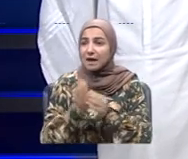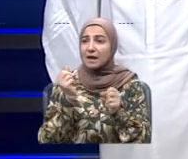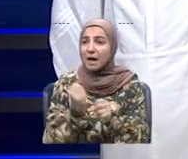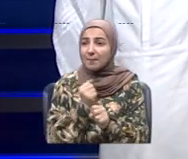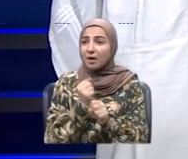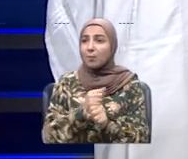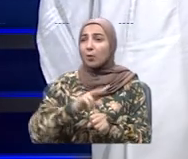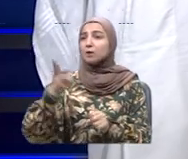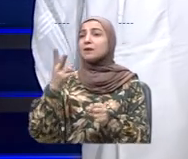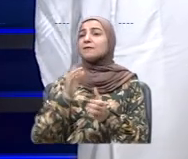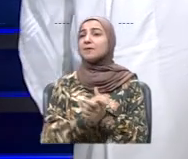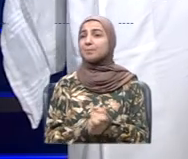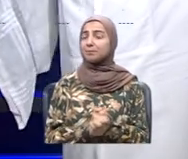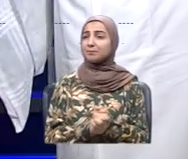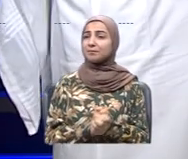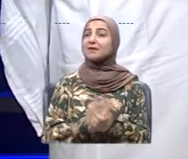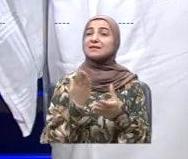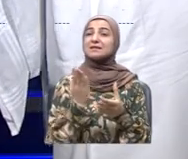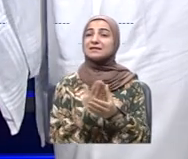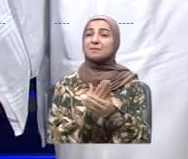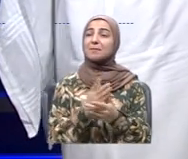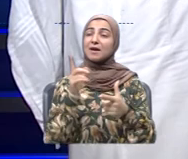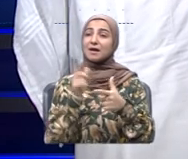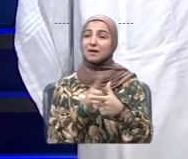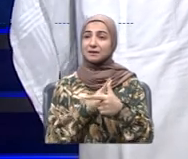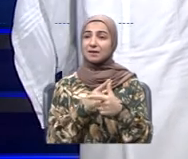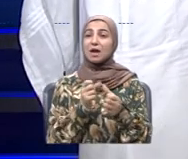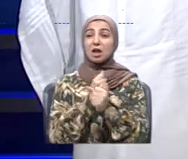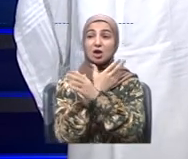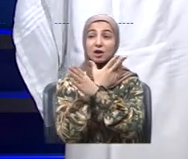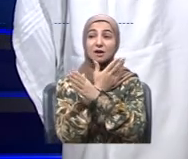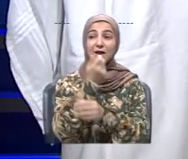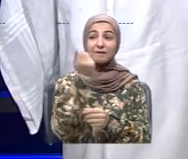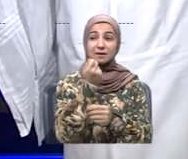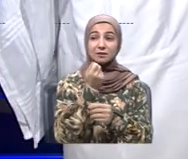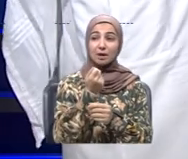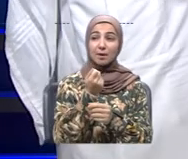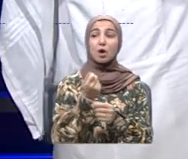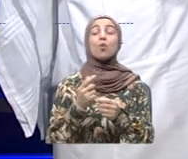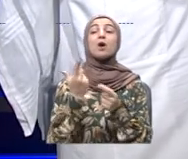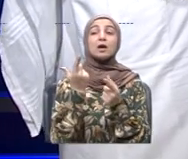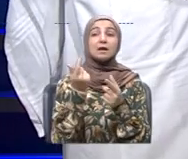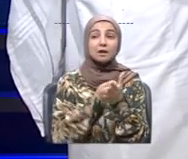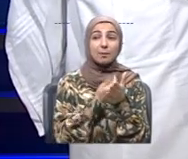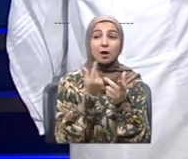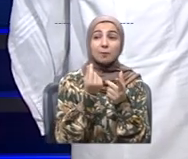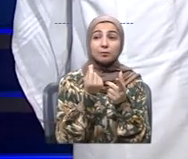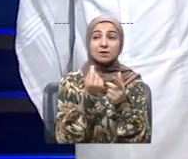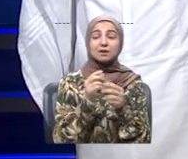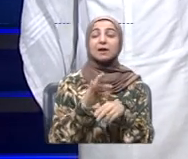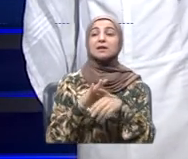ليقنع المتلقي بأن الجودة والحرية عنصران أساسيان للكتابة التي تشد القارئ